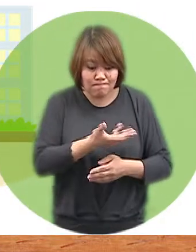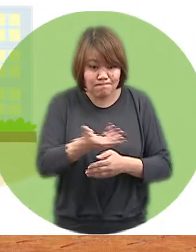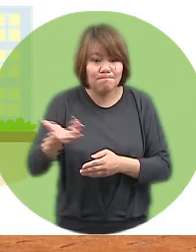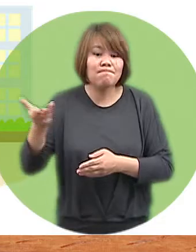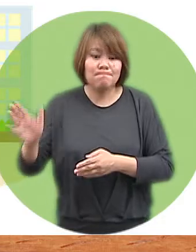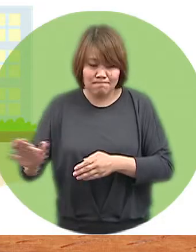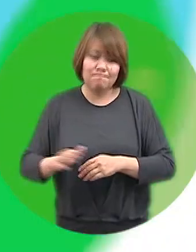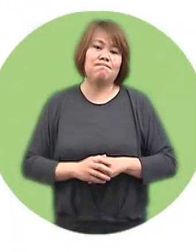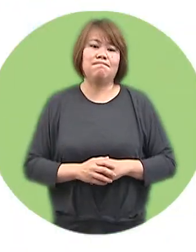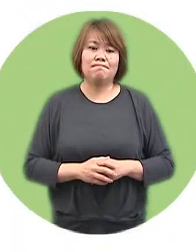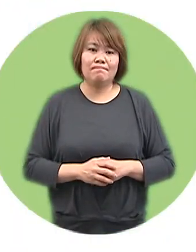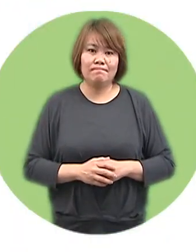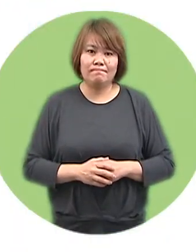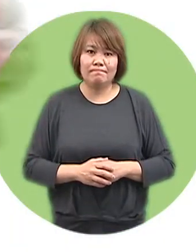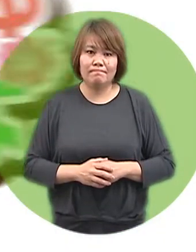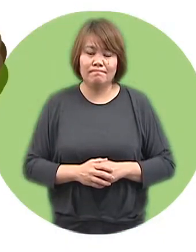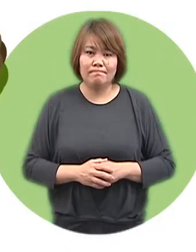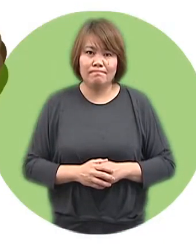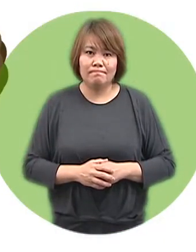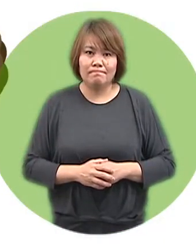ています。